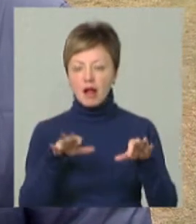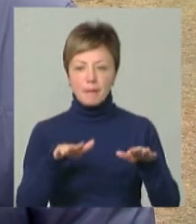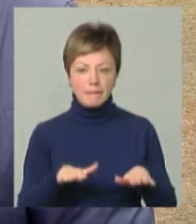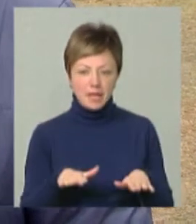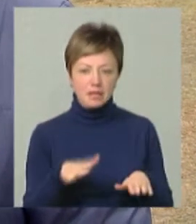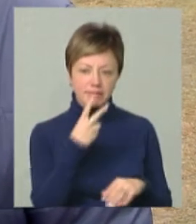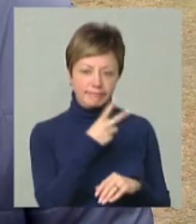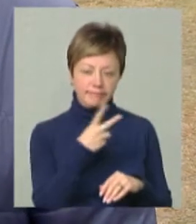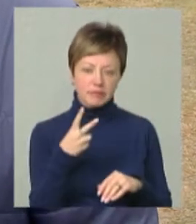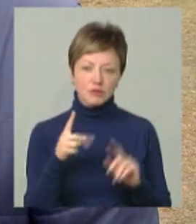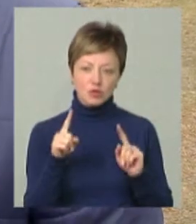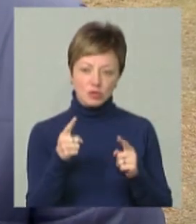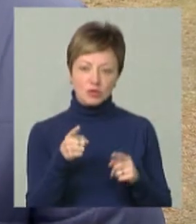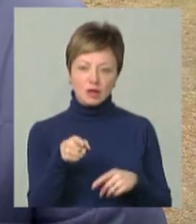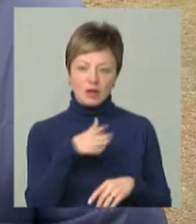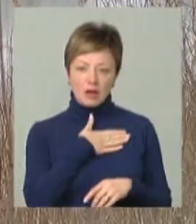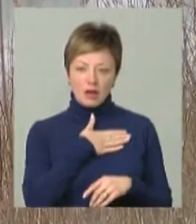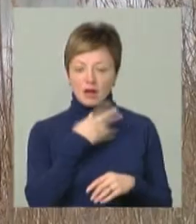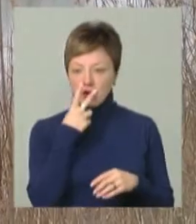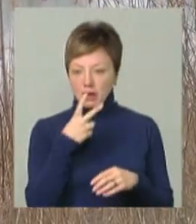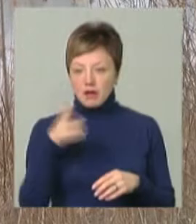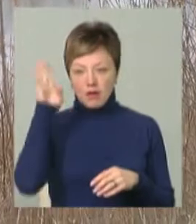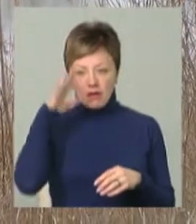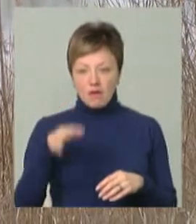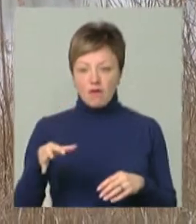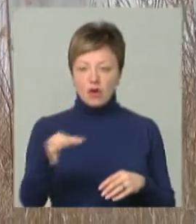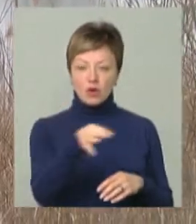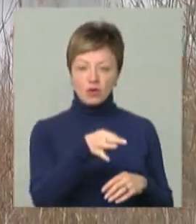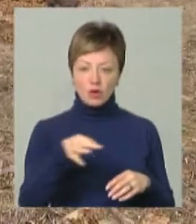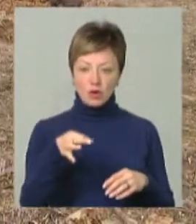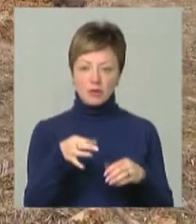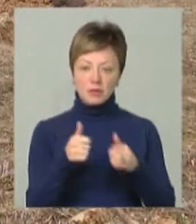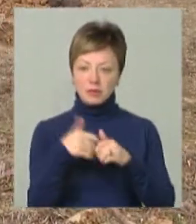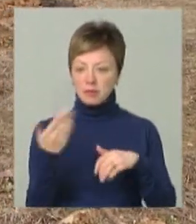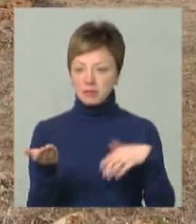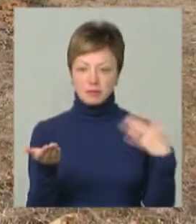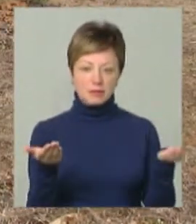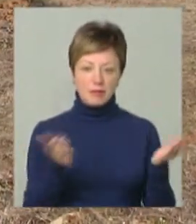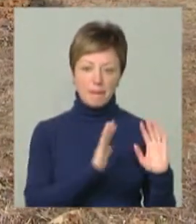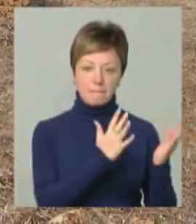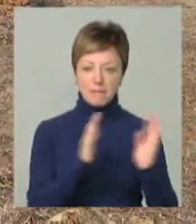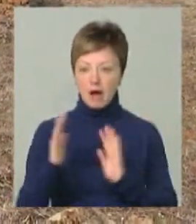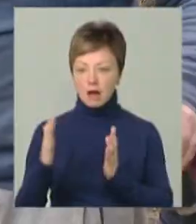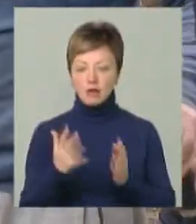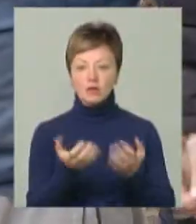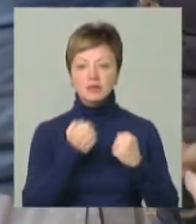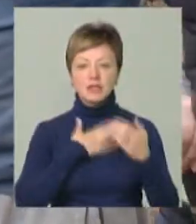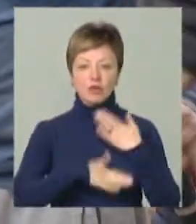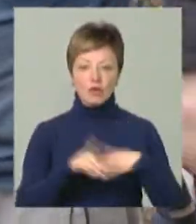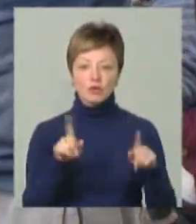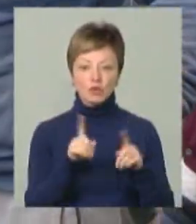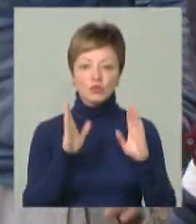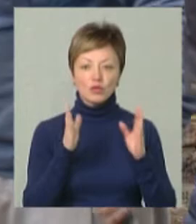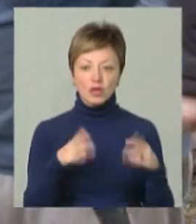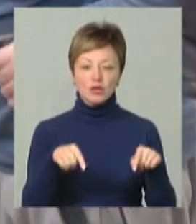місце, і чомусь от воно від водойма, з цієї сторони парк, з цієї. Отримали ми задоволення від того, що